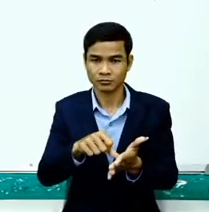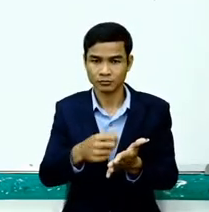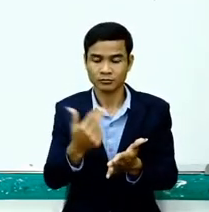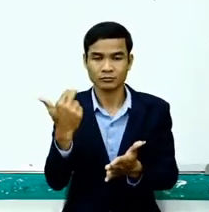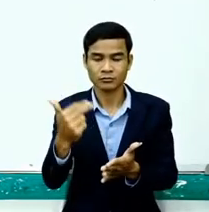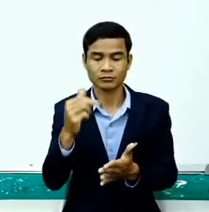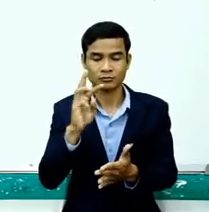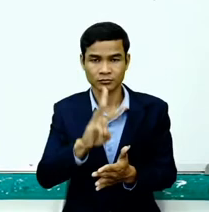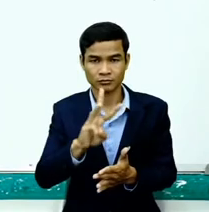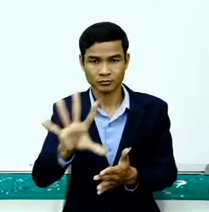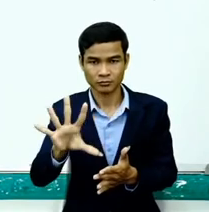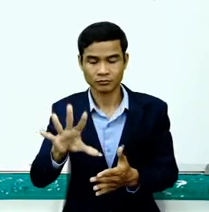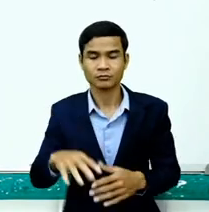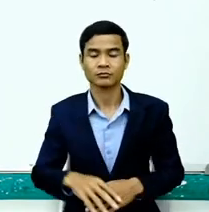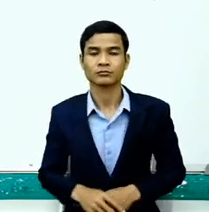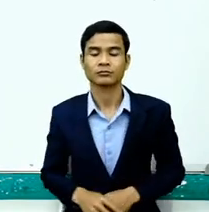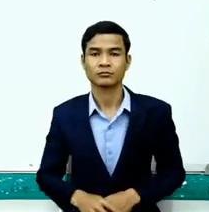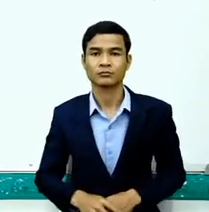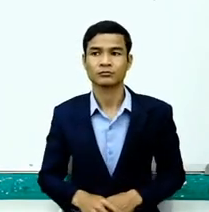35